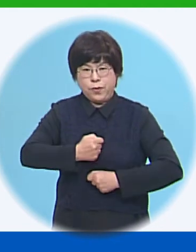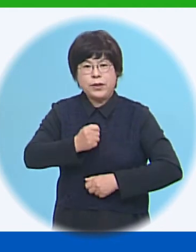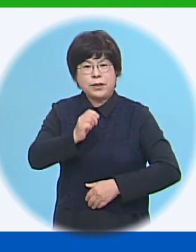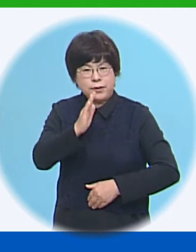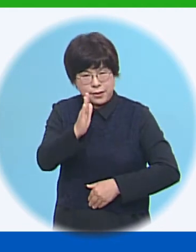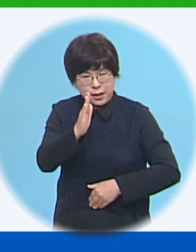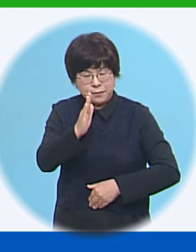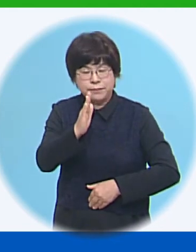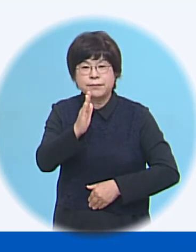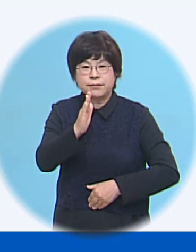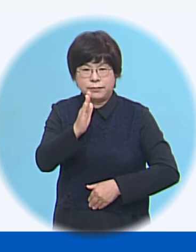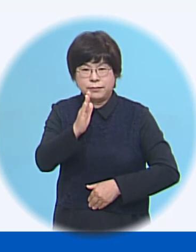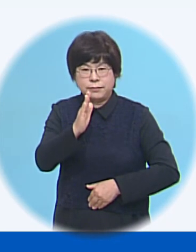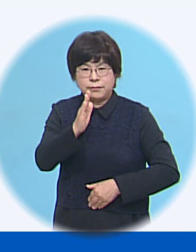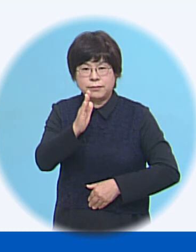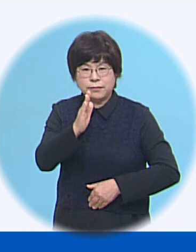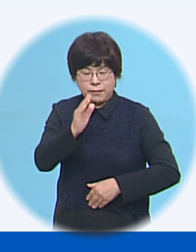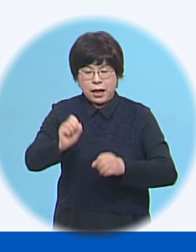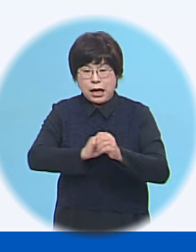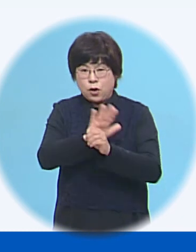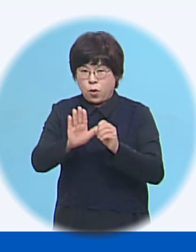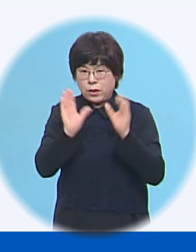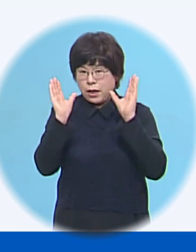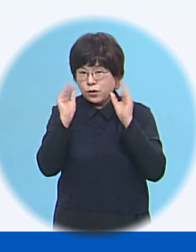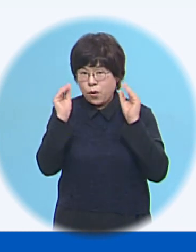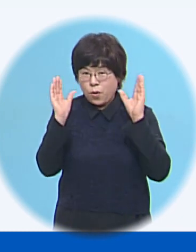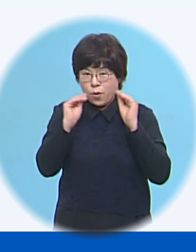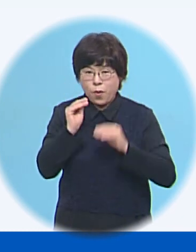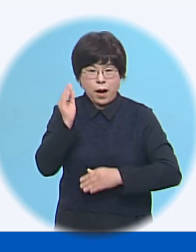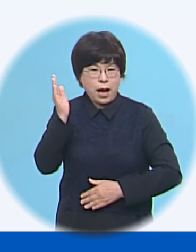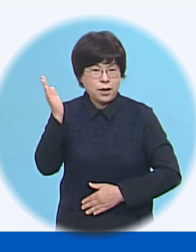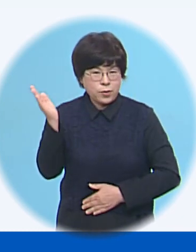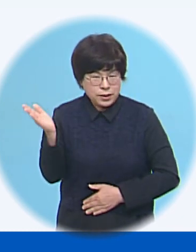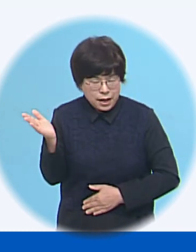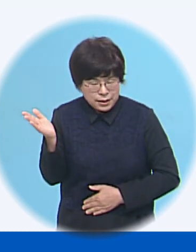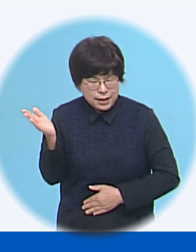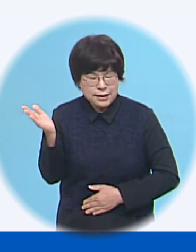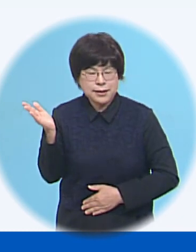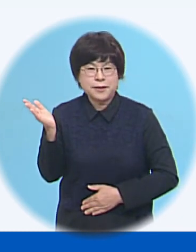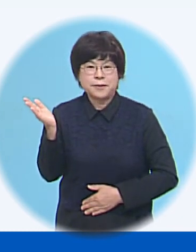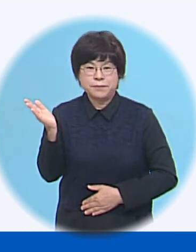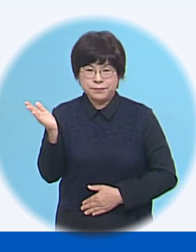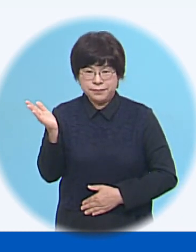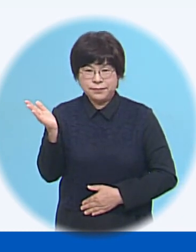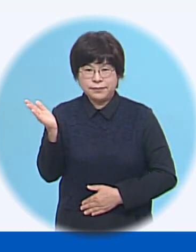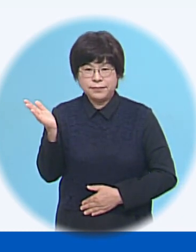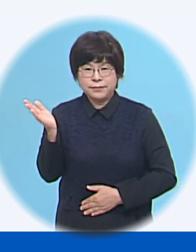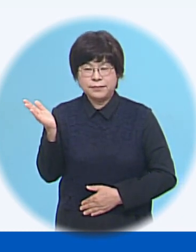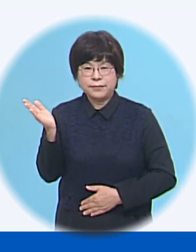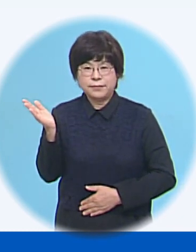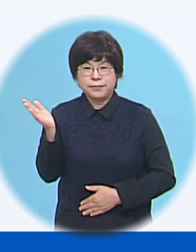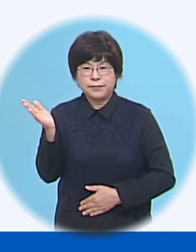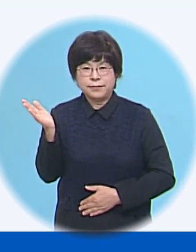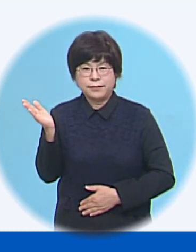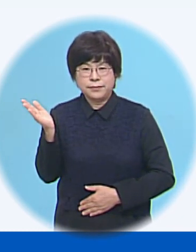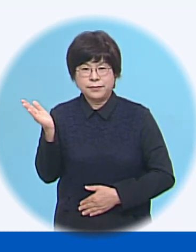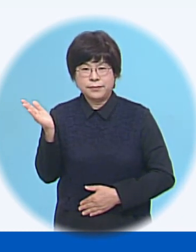慣にしましょう。新型コロナウイルス感染症の情報は県のホームページをご覧ください。